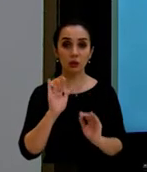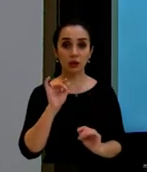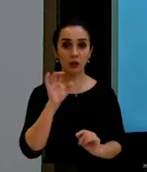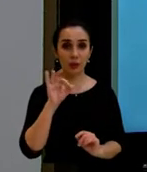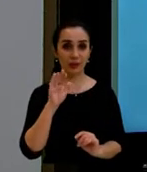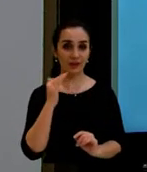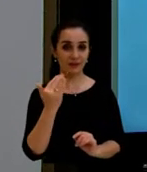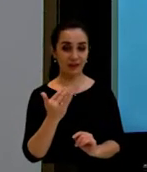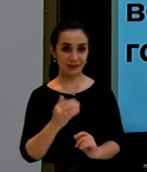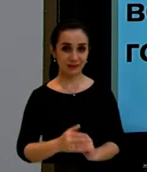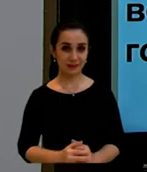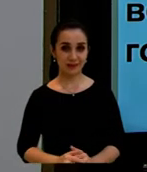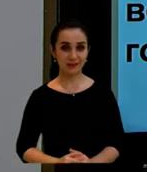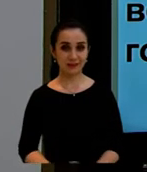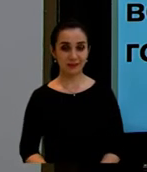вас.